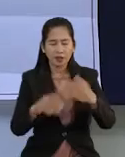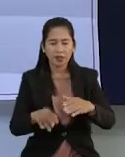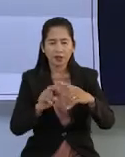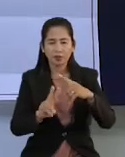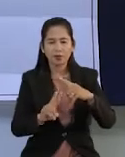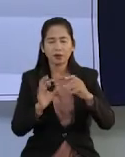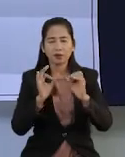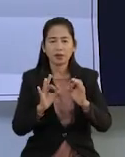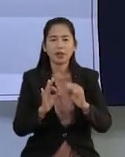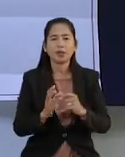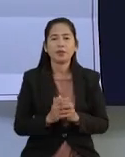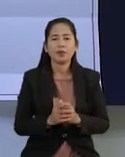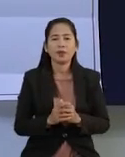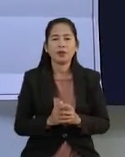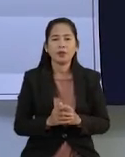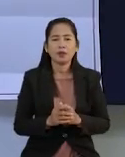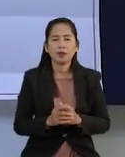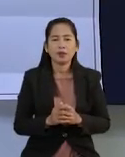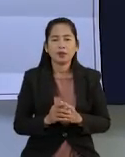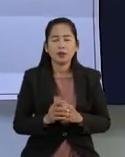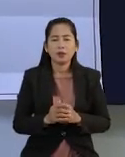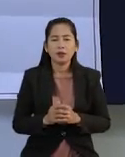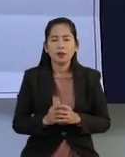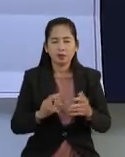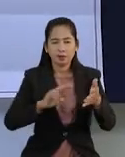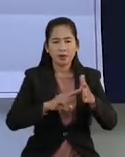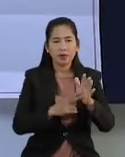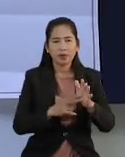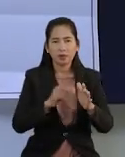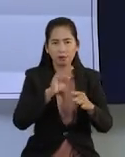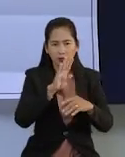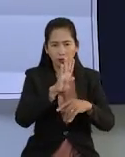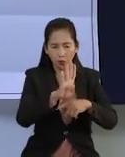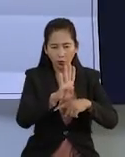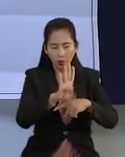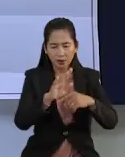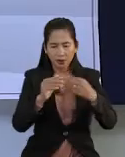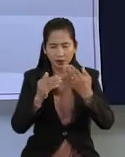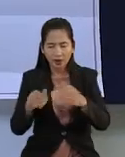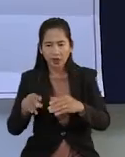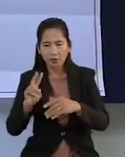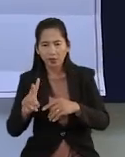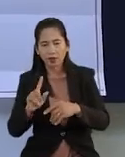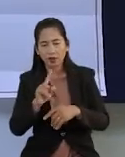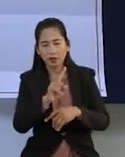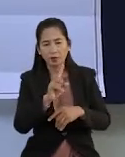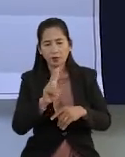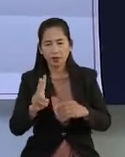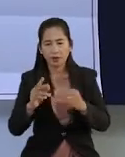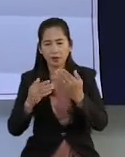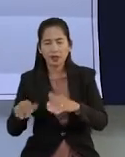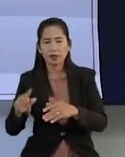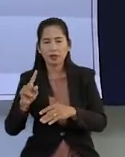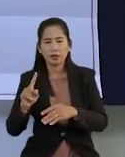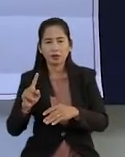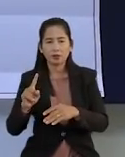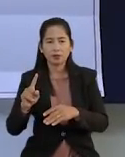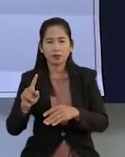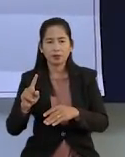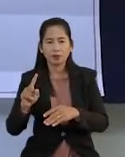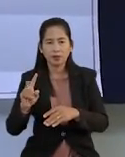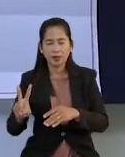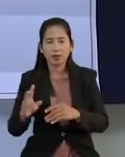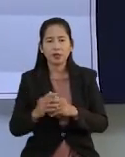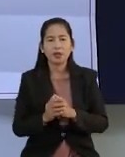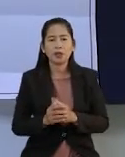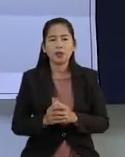á chạy chấm nôn đi nâng. Nâng bì. Miền này tha dược buôn chạy nâng bì. Dược đọc bì chạy nâng. Nâng bì. Còn ọt ai dơ